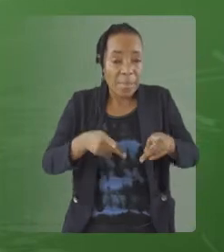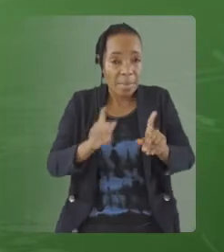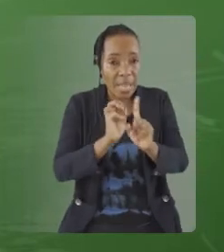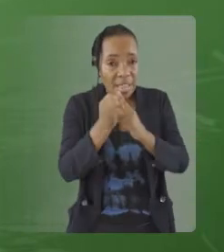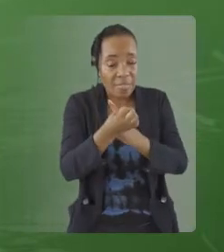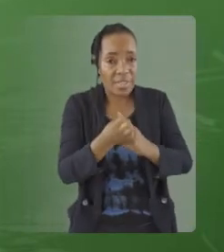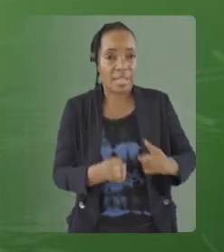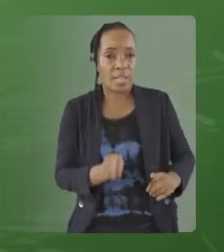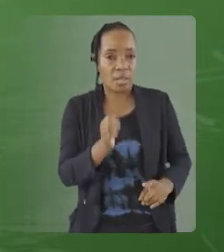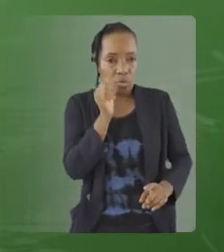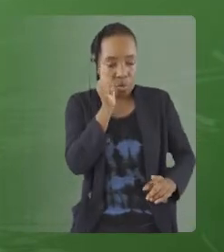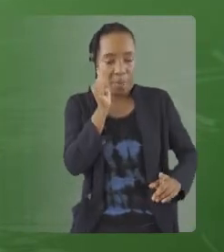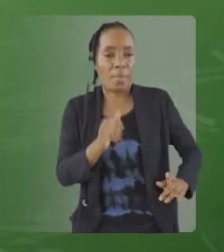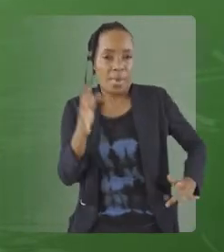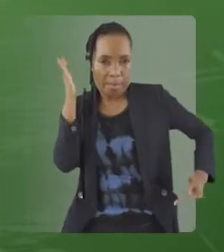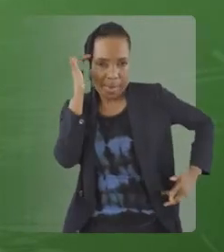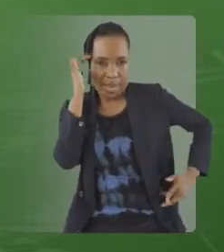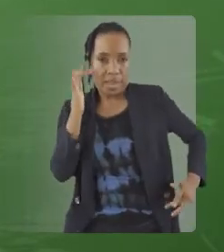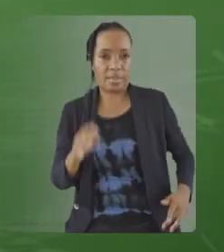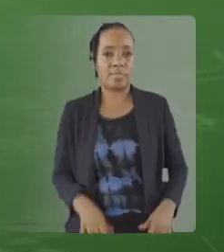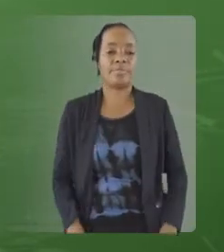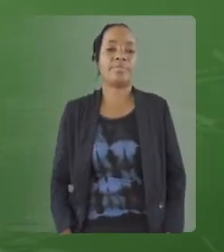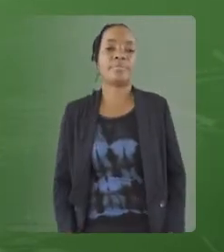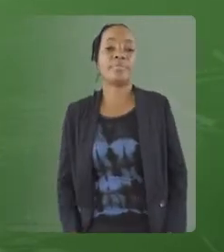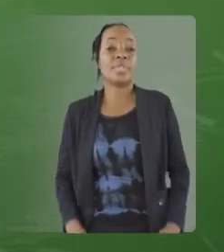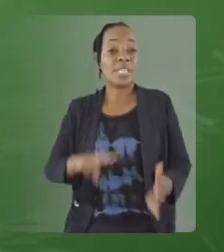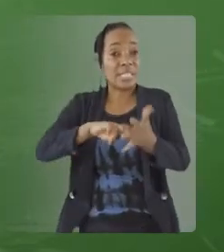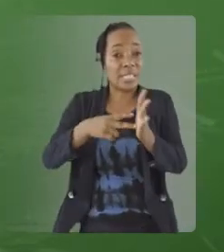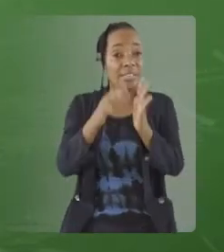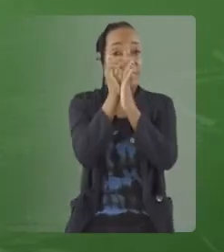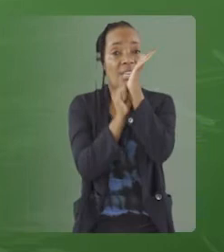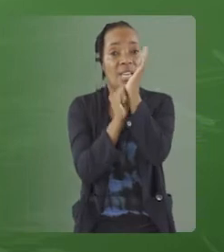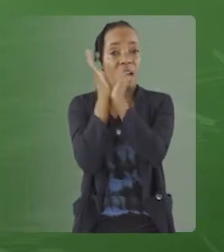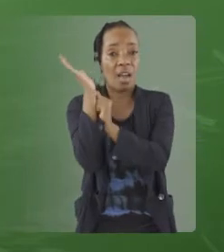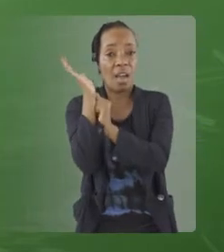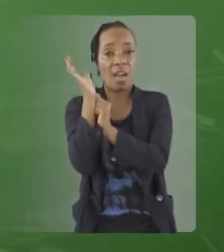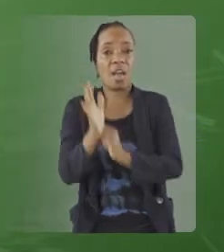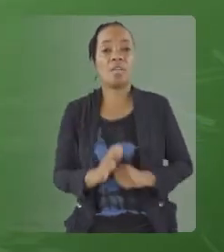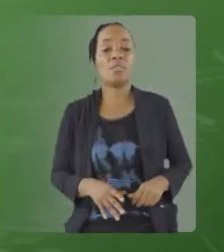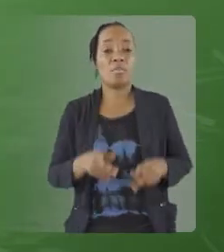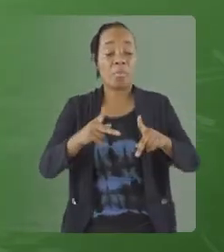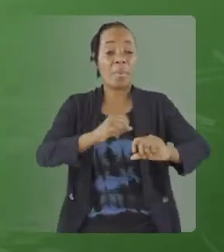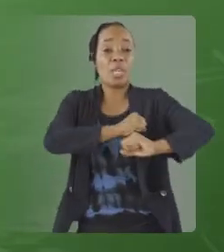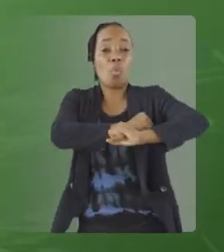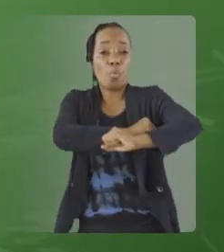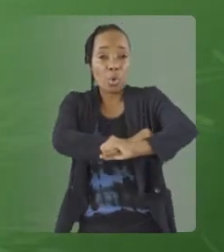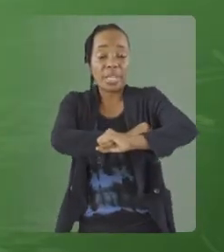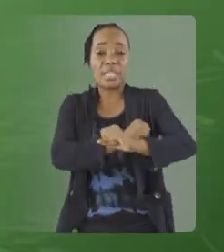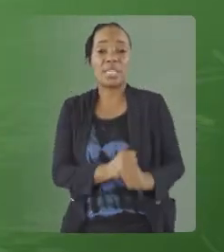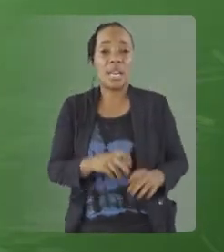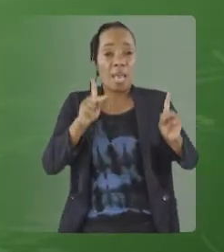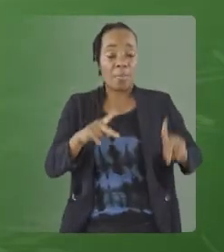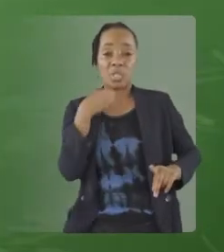soi-même. C'est donc dire que les gants protègent le blessé